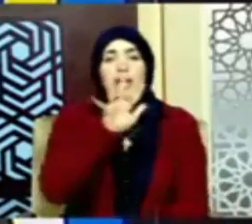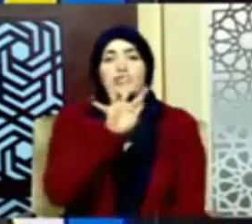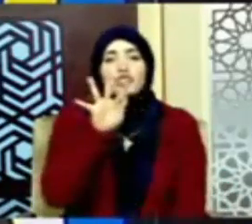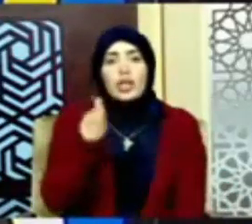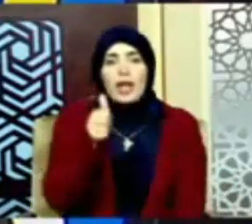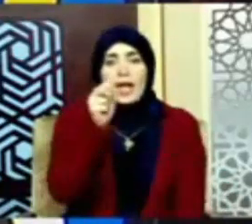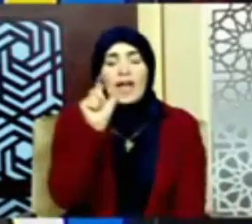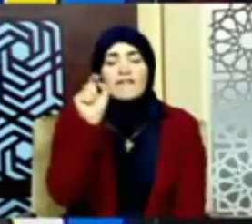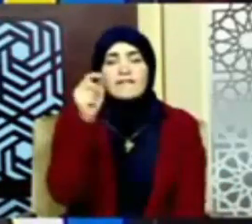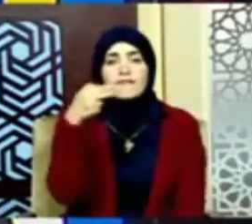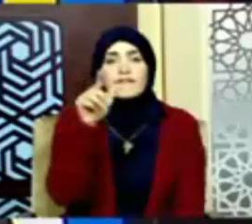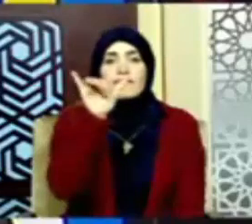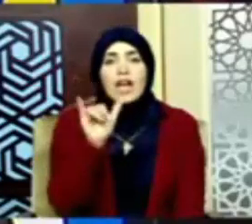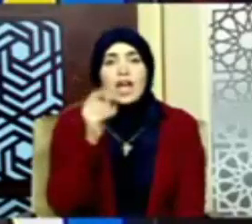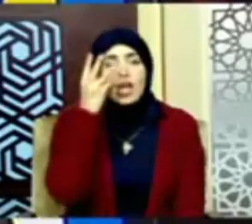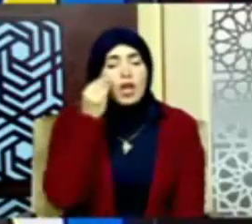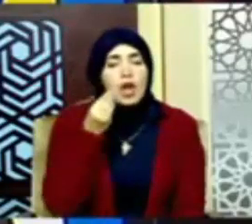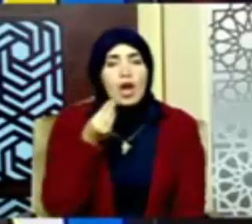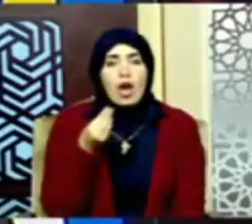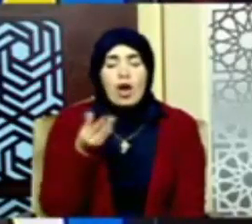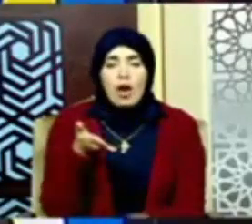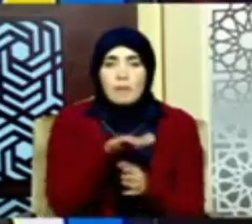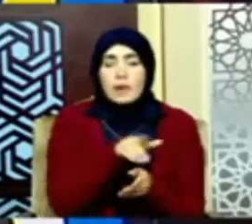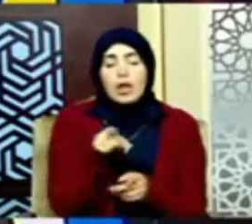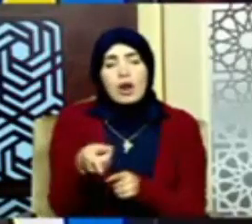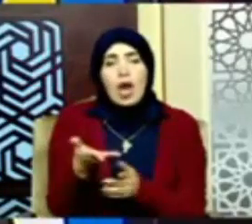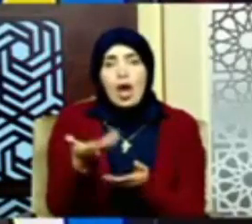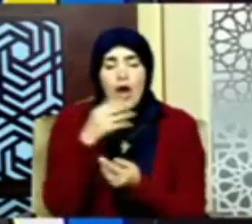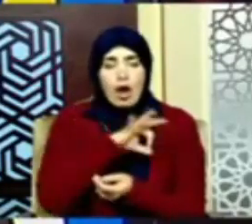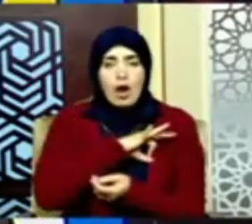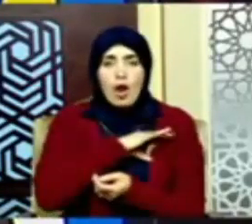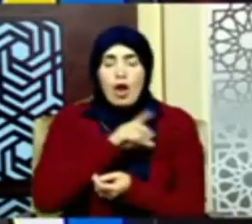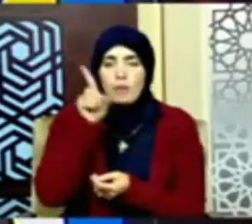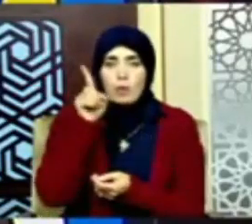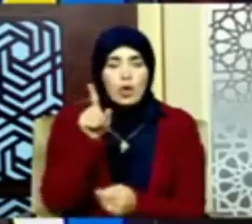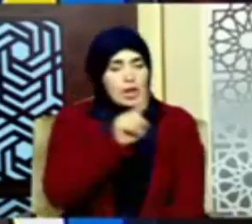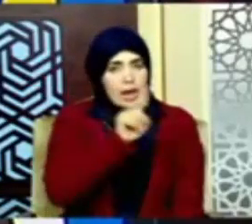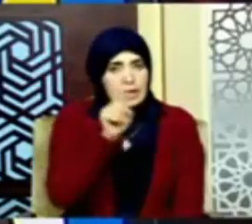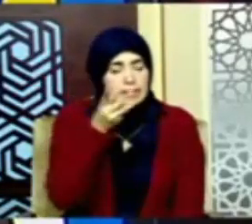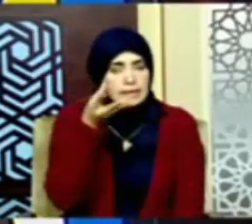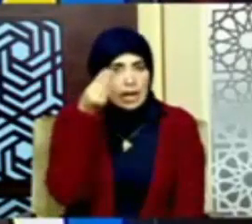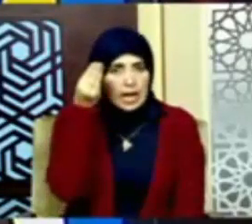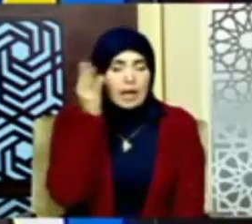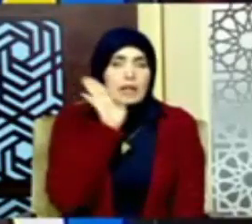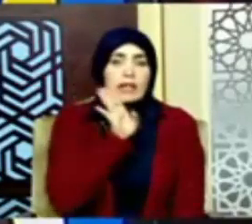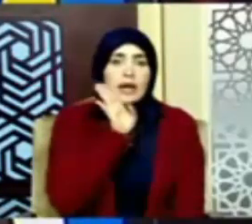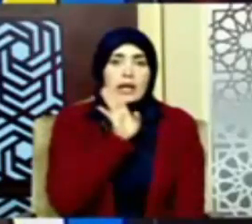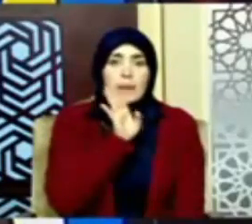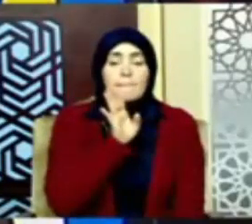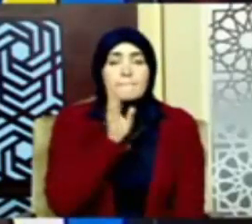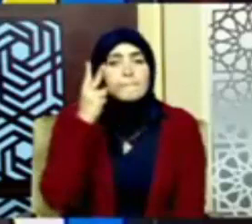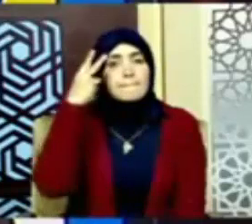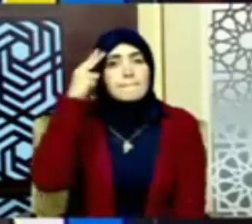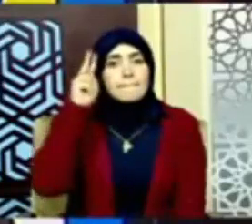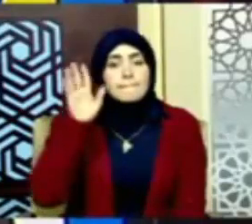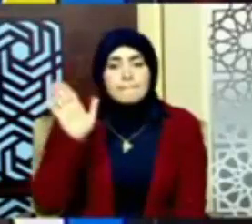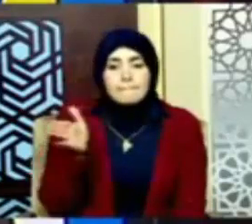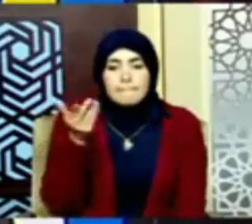يقول: ليس العلم ما حفظ، ليس العلم ما